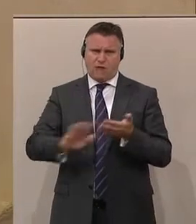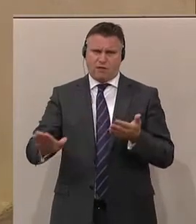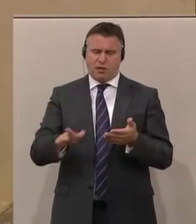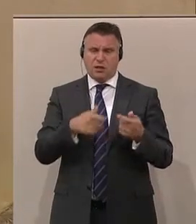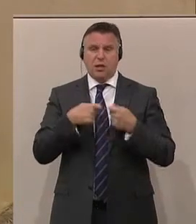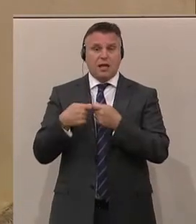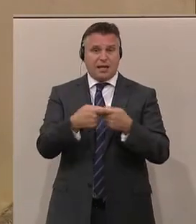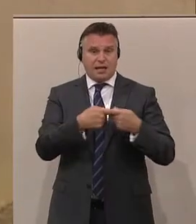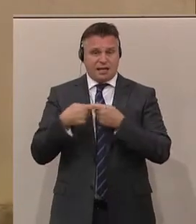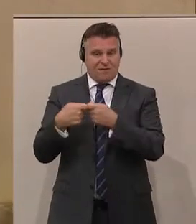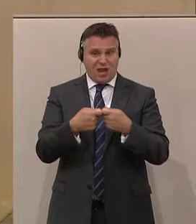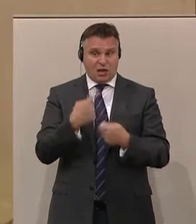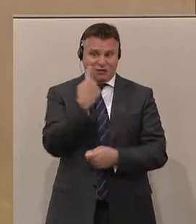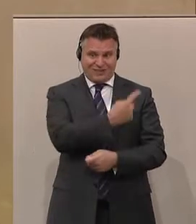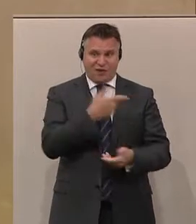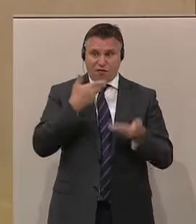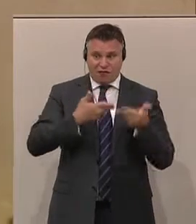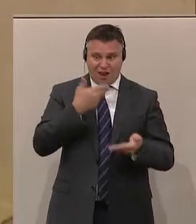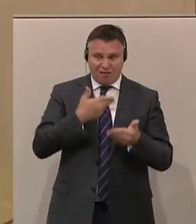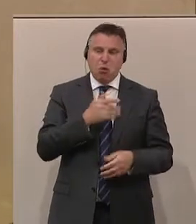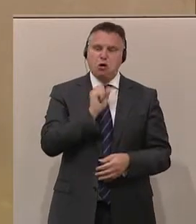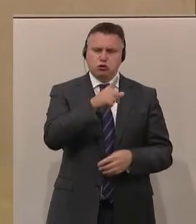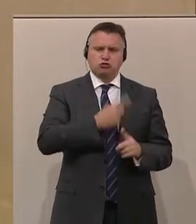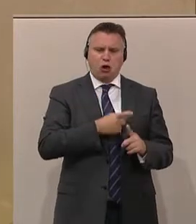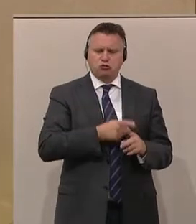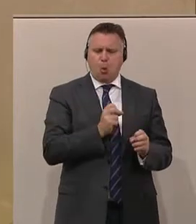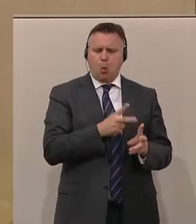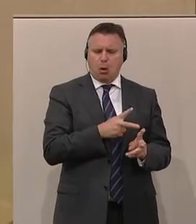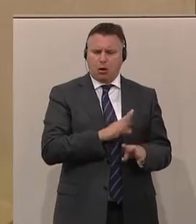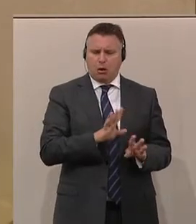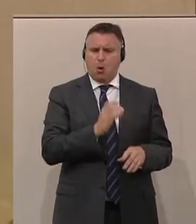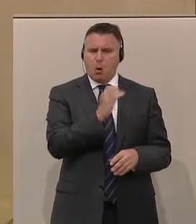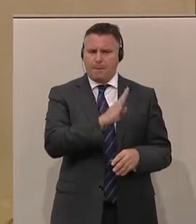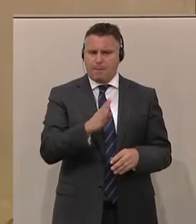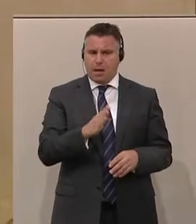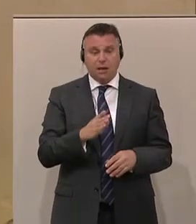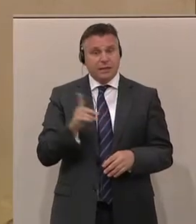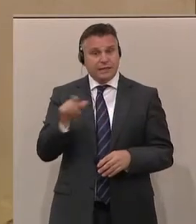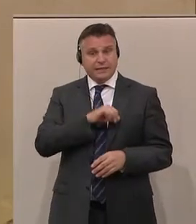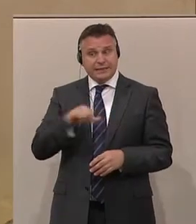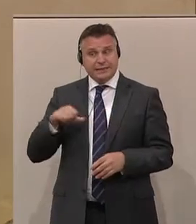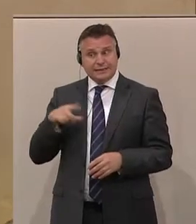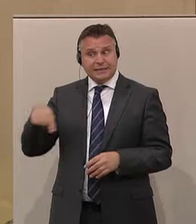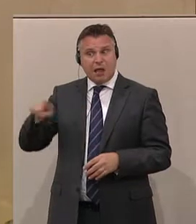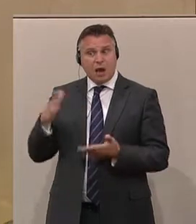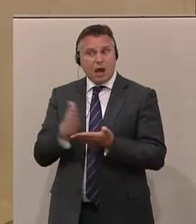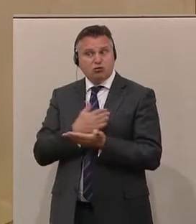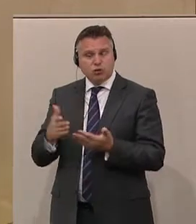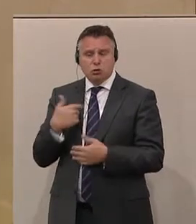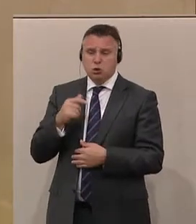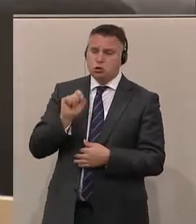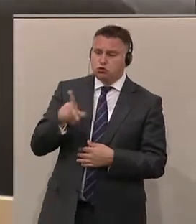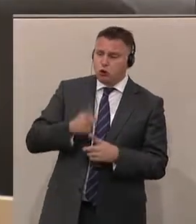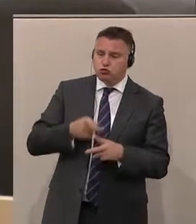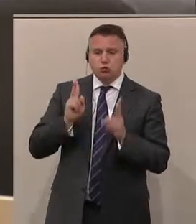die Gewerkschaft das verhandelt, sind 12 Stunden super. Wie bei der ÖBB. Wenn das jeder selbst für sich entscheidet, ganz persönlich,